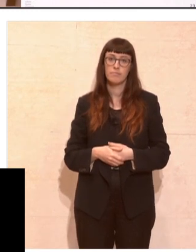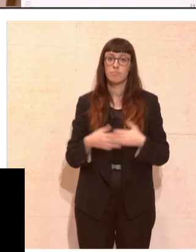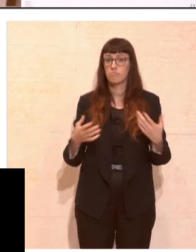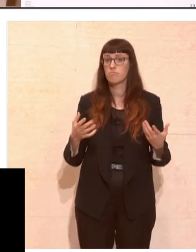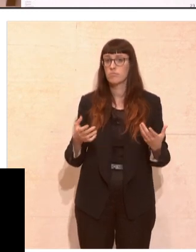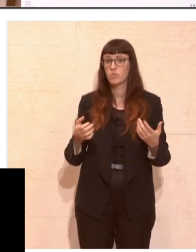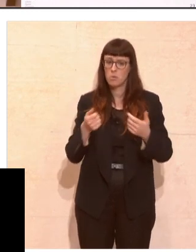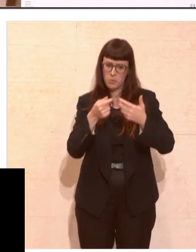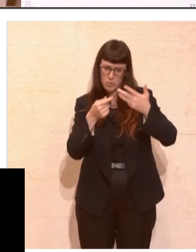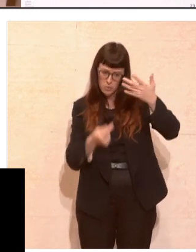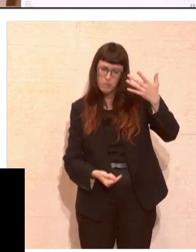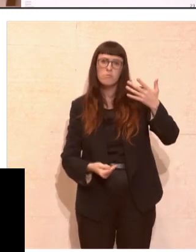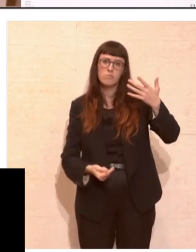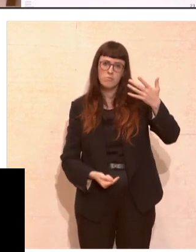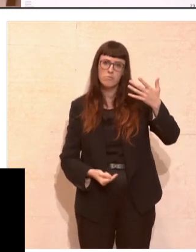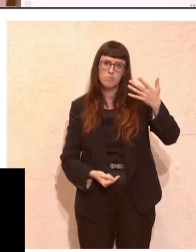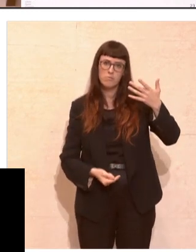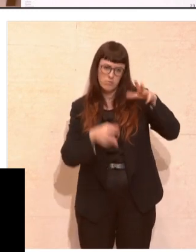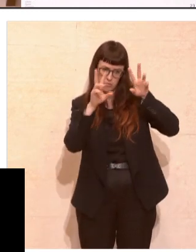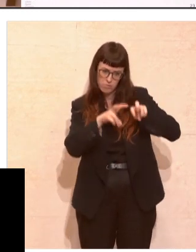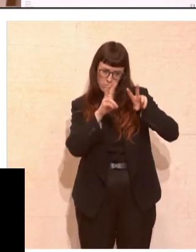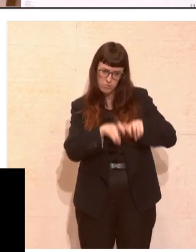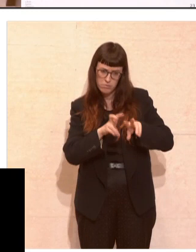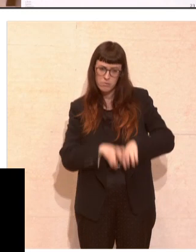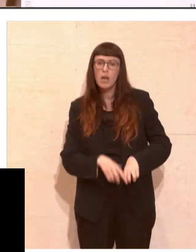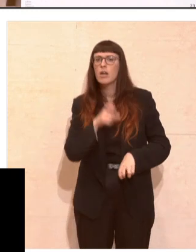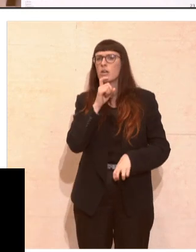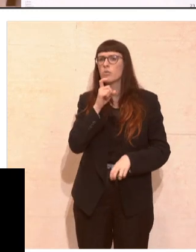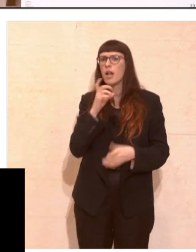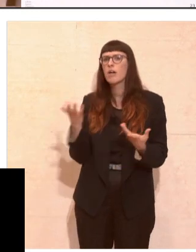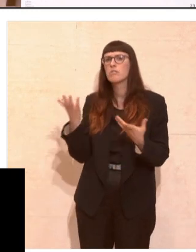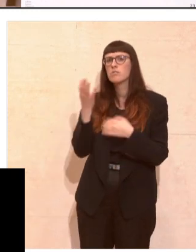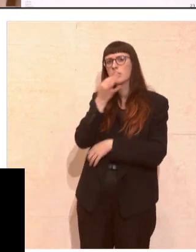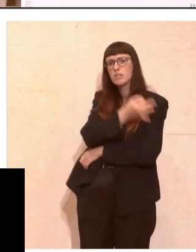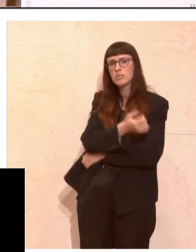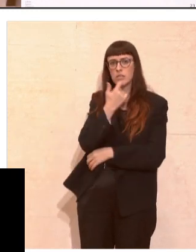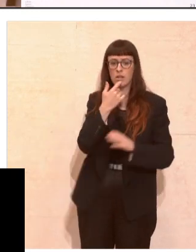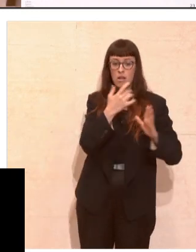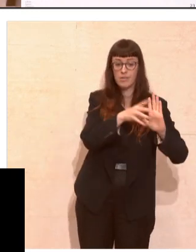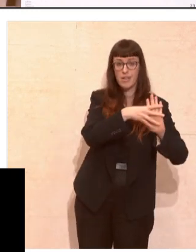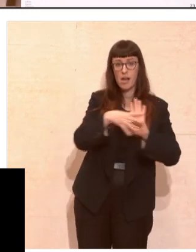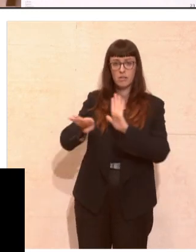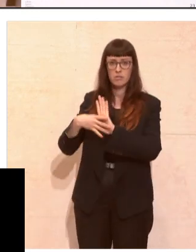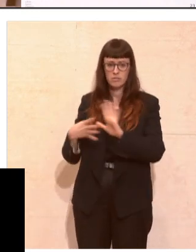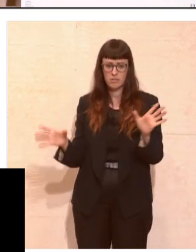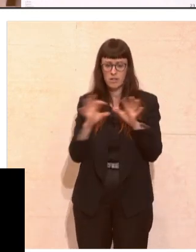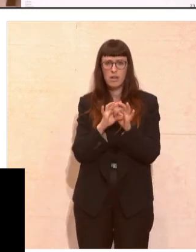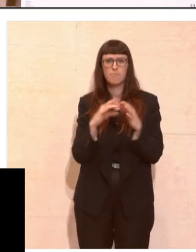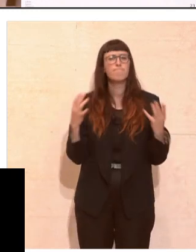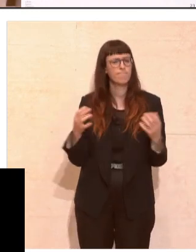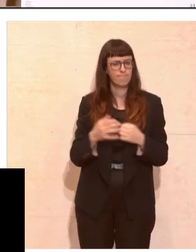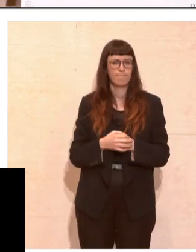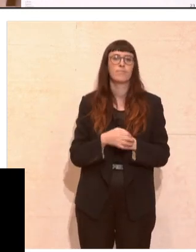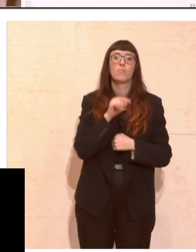démontrer tout ça. Et ce qu'on a fait, tantôt, je vous parlais de corrélation entre les variables. Très important, la corrélation, c'est